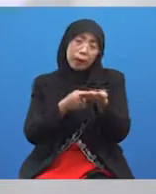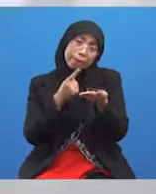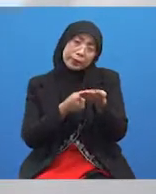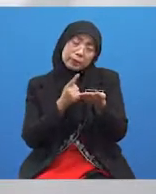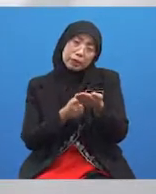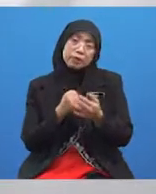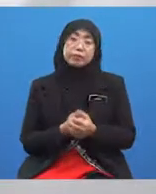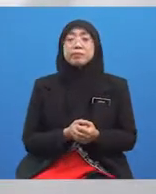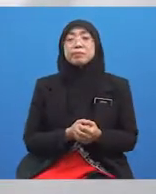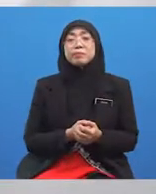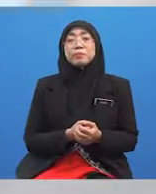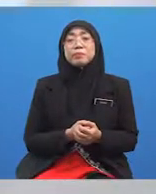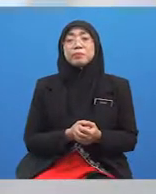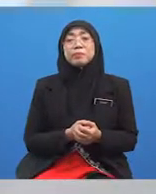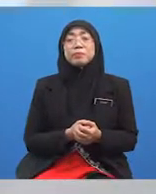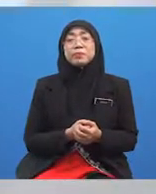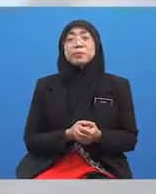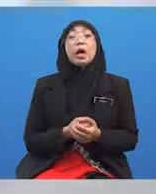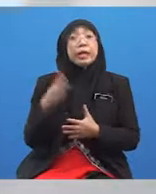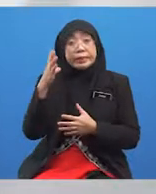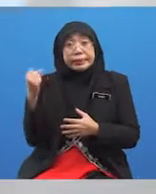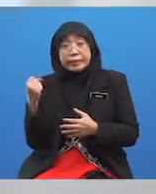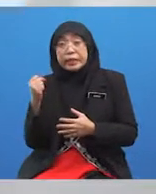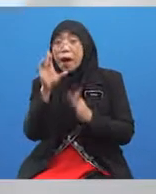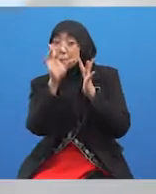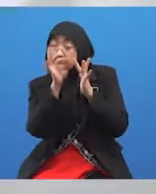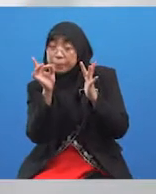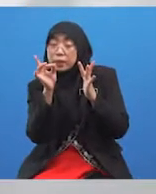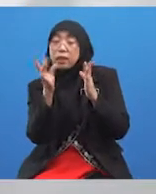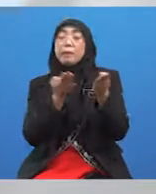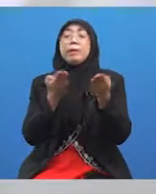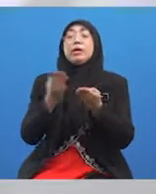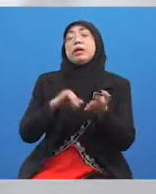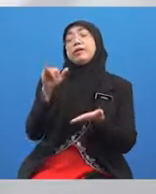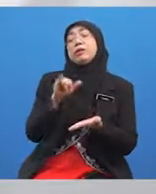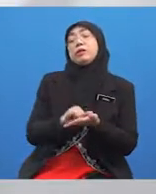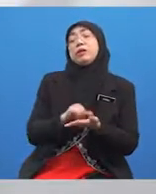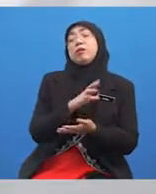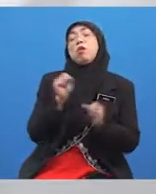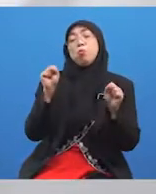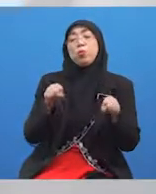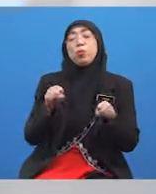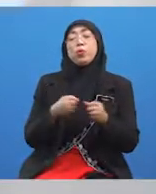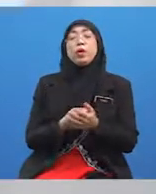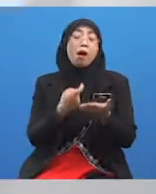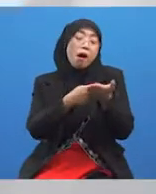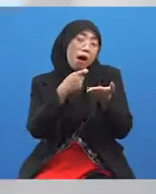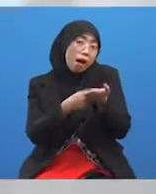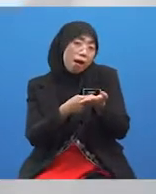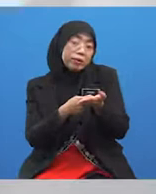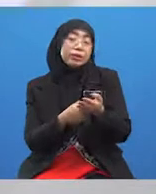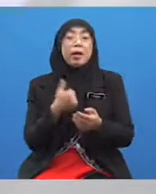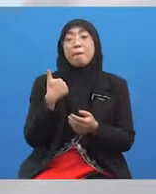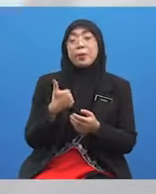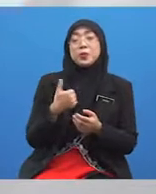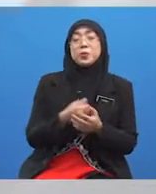syarikat. Selain itu, syarikat akan memilih pembekal yang meyakinkan dan mampu menawarkan harga yang